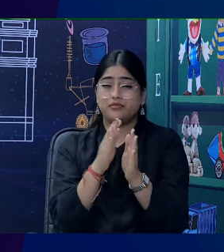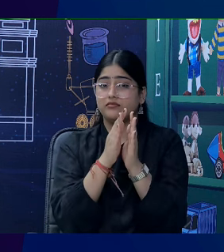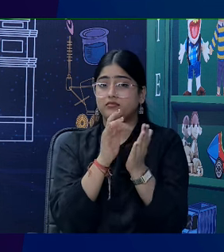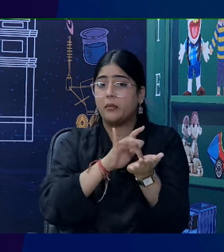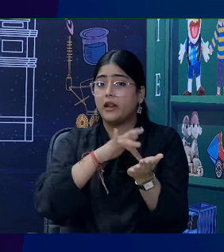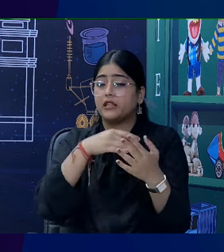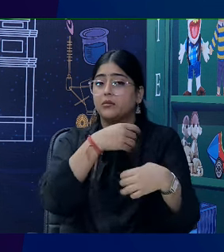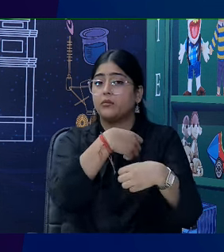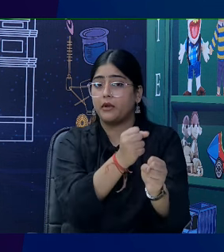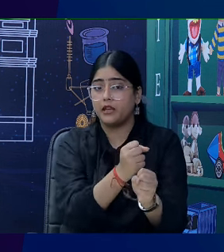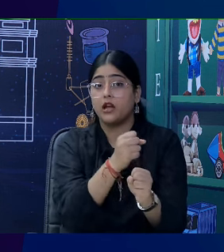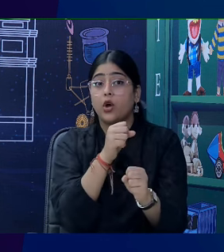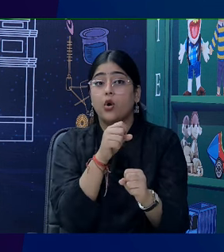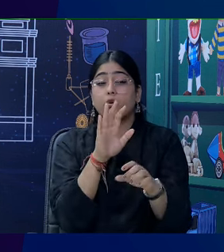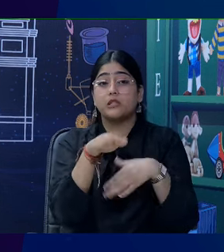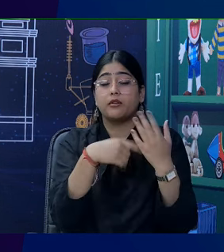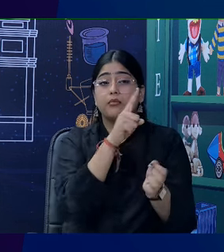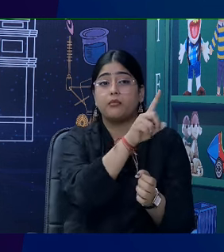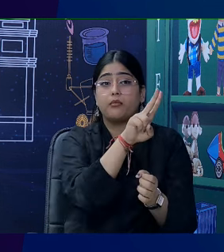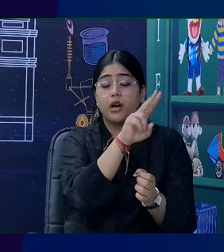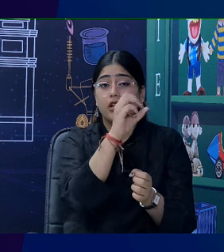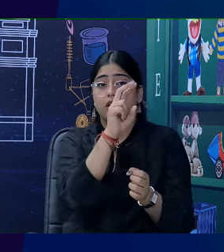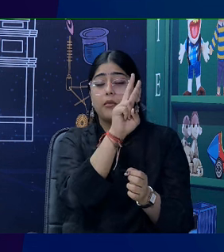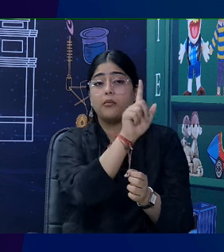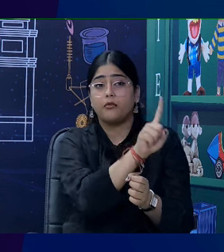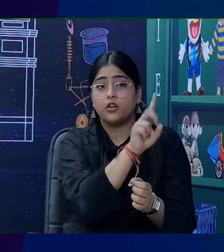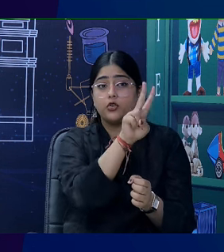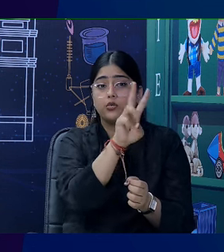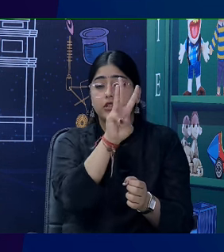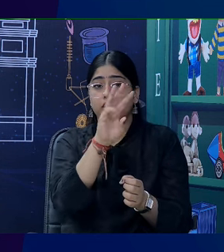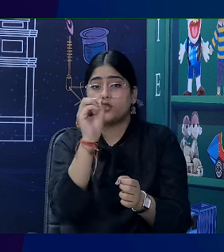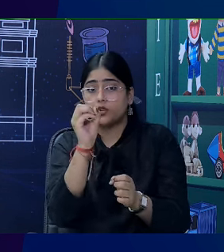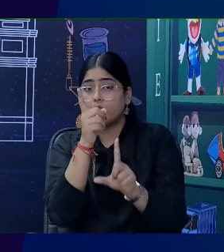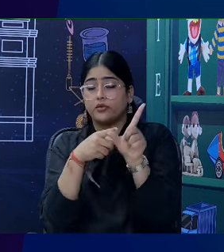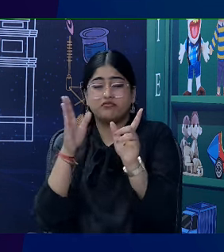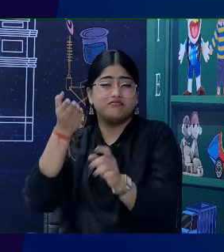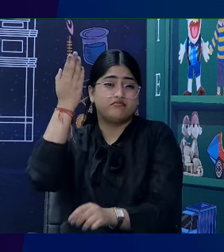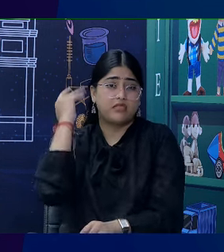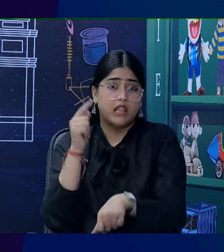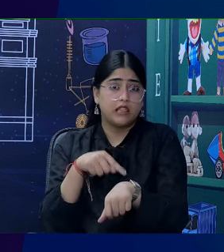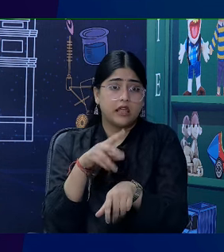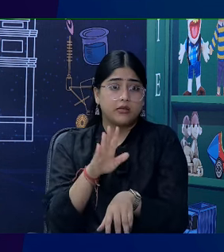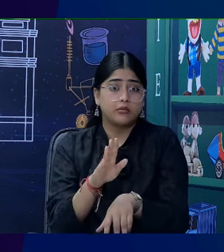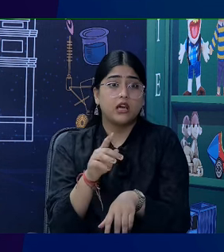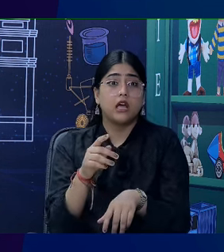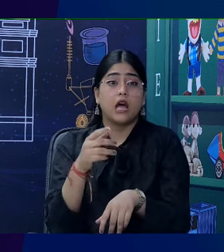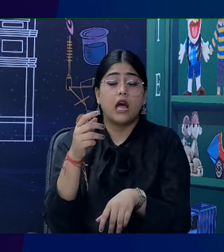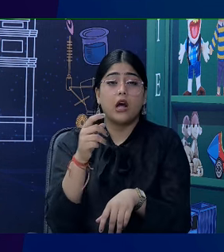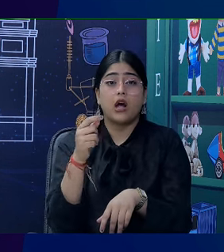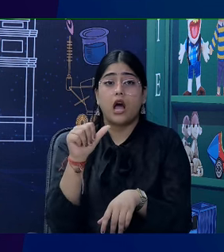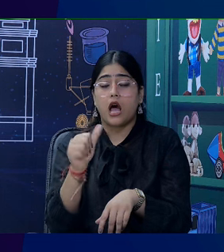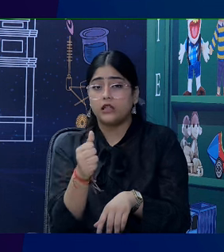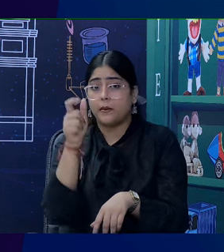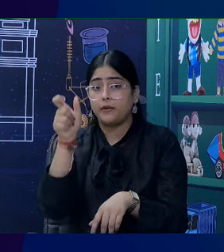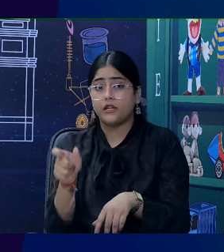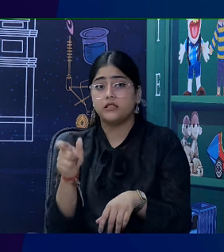उसने और उसके बाद 1230 में एक और राजा था जिसका नाम था अनंग भीम तृतीय यानी थर्ड उसने अपना पूरा